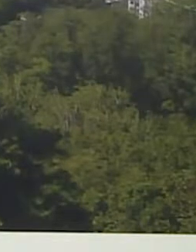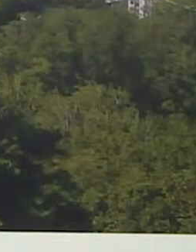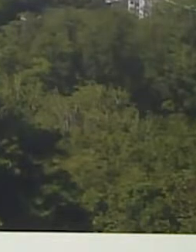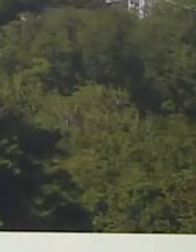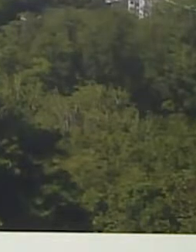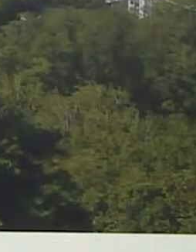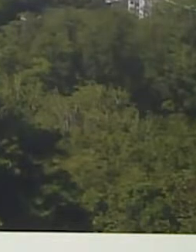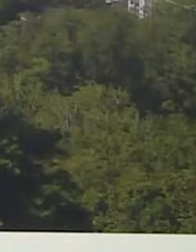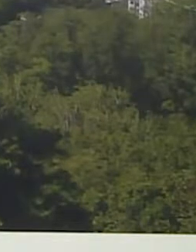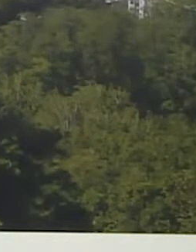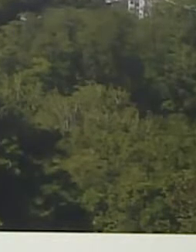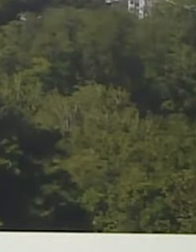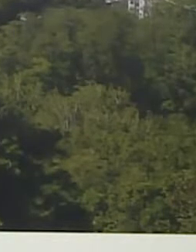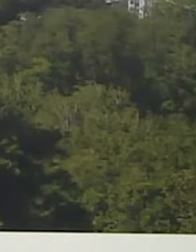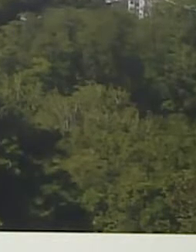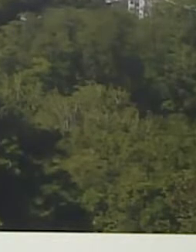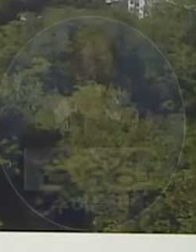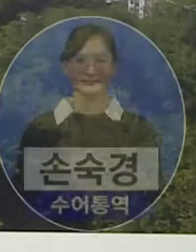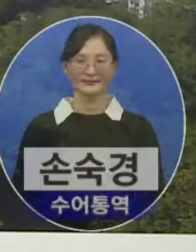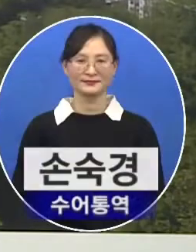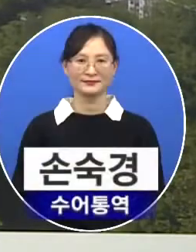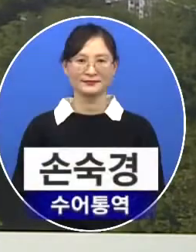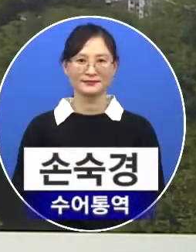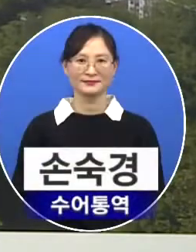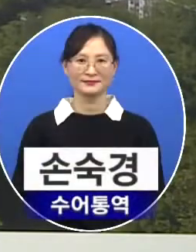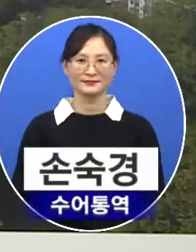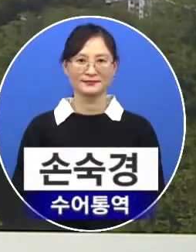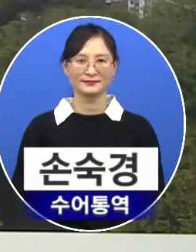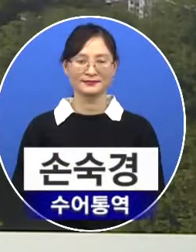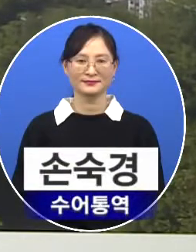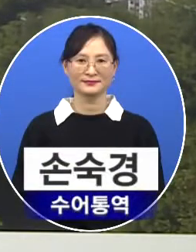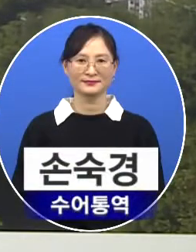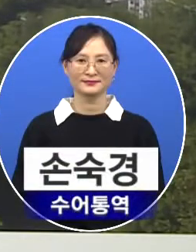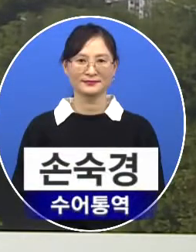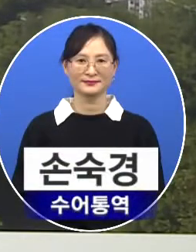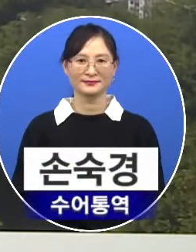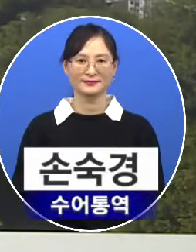구민 여러분 안녕하십니까? JBN 뉴스 최희입니다.